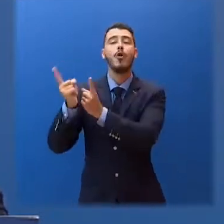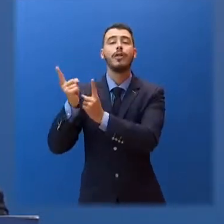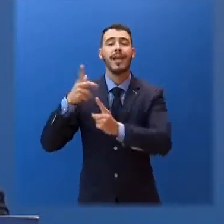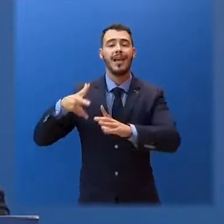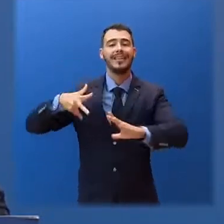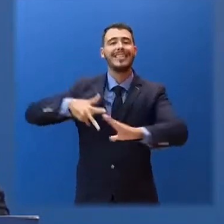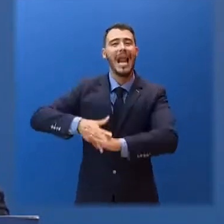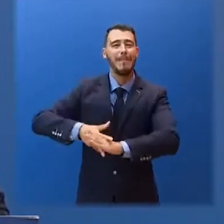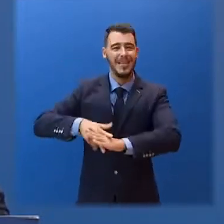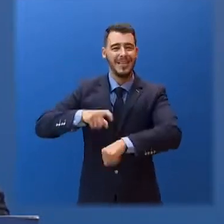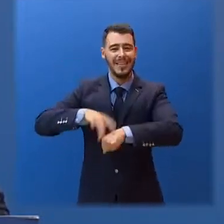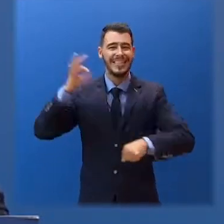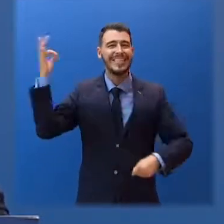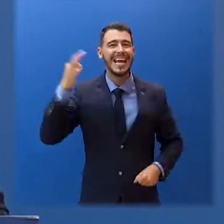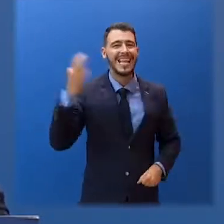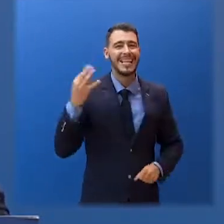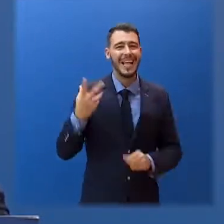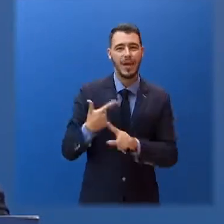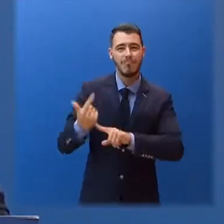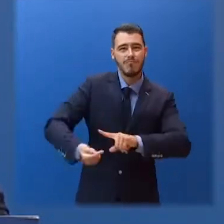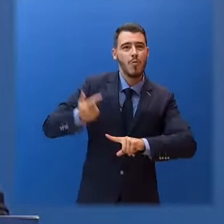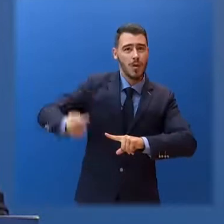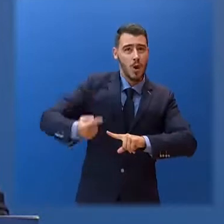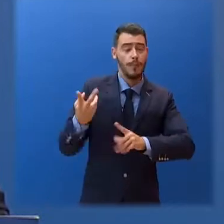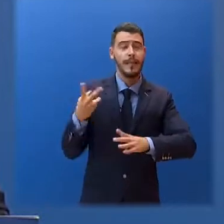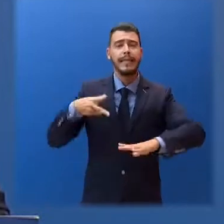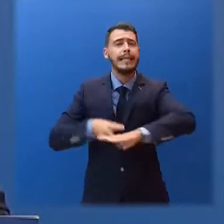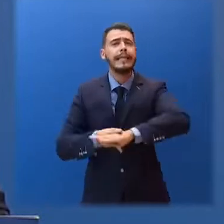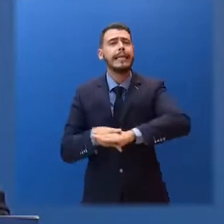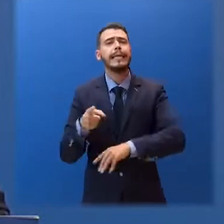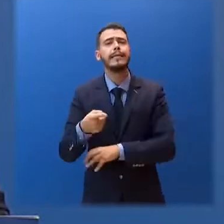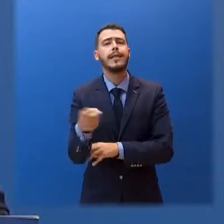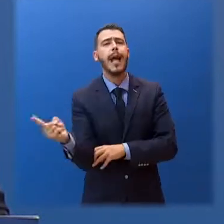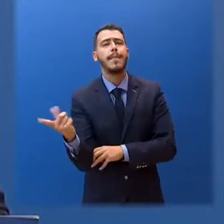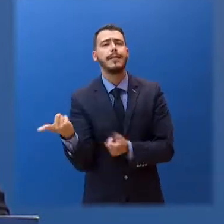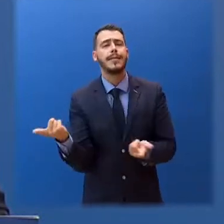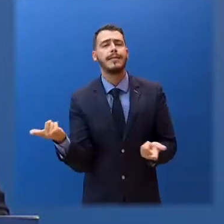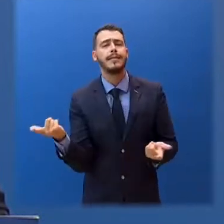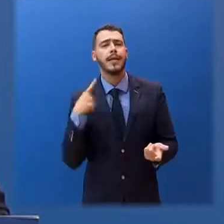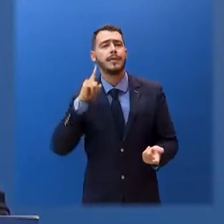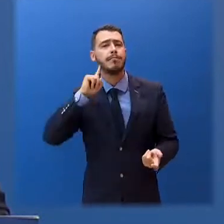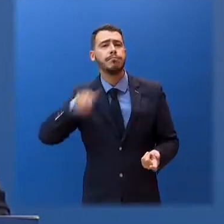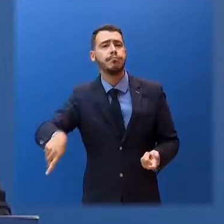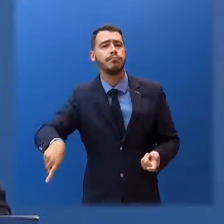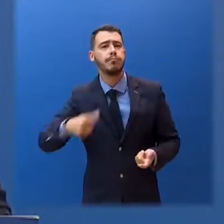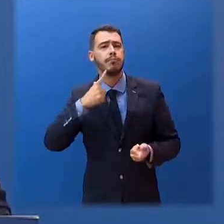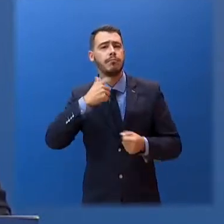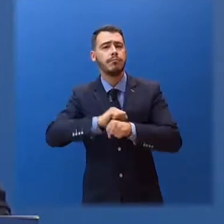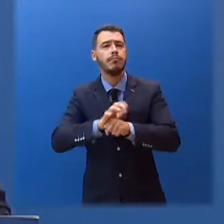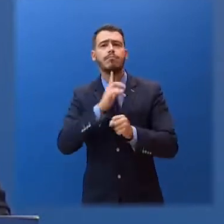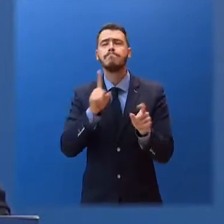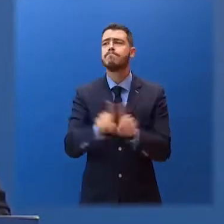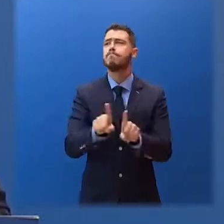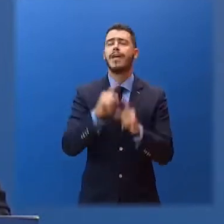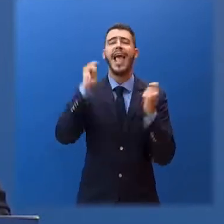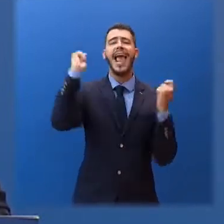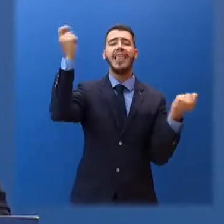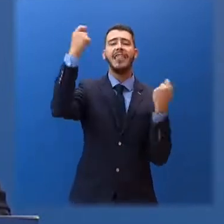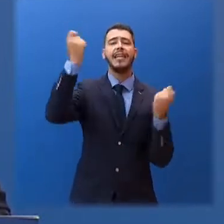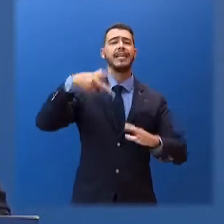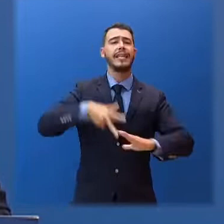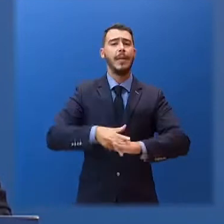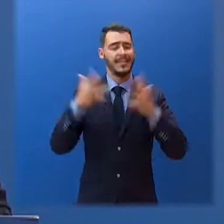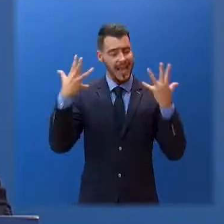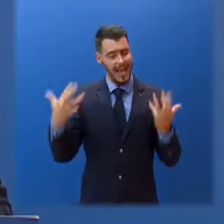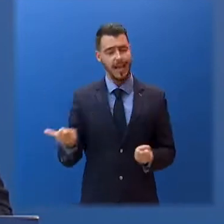συνεπείς δανειολήπτες, οι τράπεζες για τους συνεπείς δανειολήπτες δεν τηρούν τις προϋποθέσεις του κορονοϊού, όπως η Εθνική Τράπεζα. Και έχω συγκεκριμένη